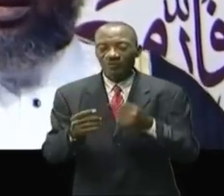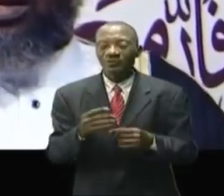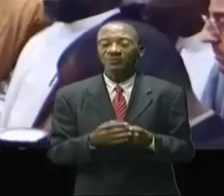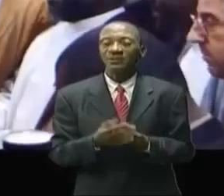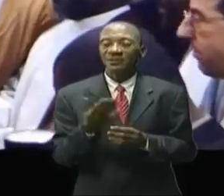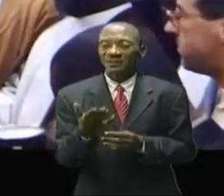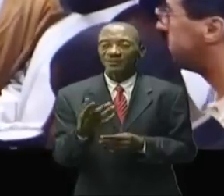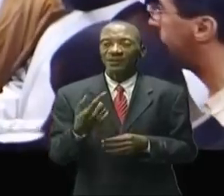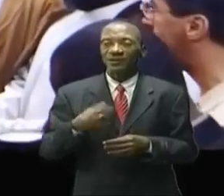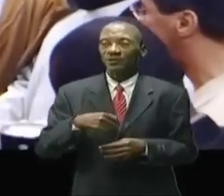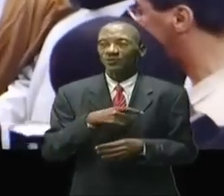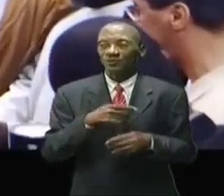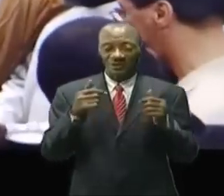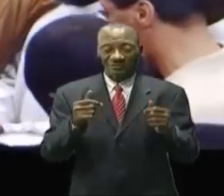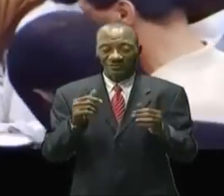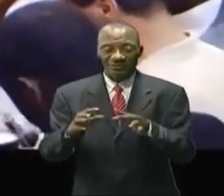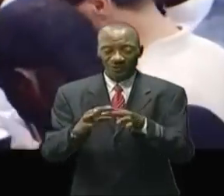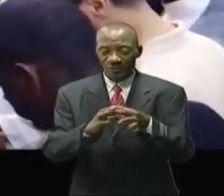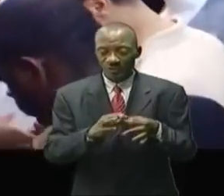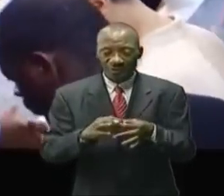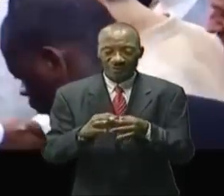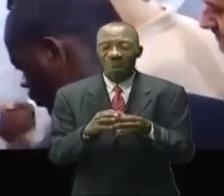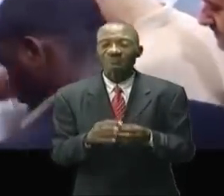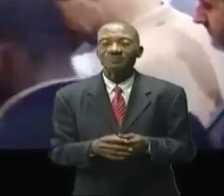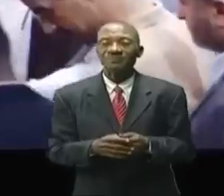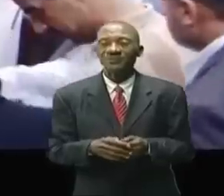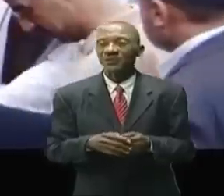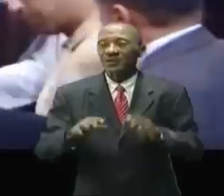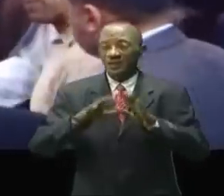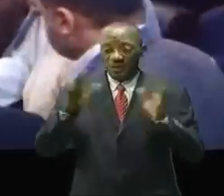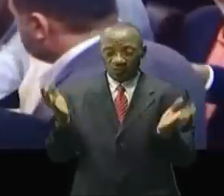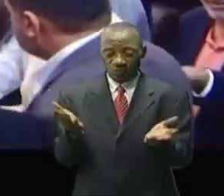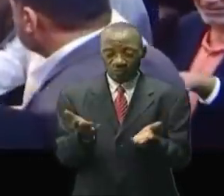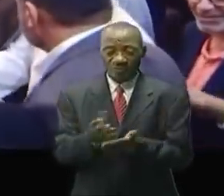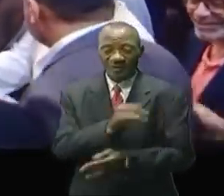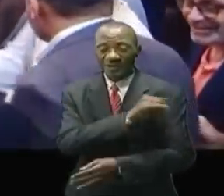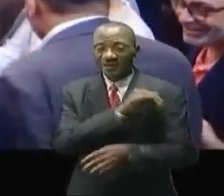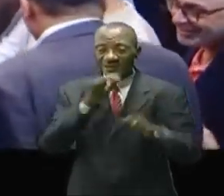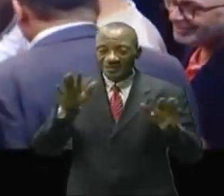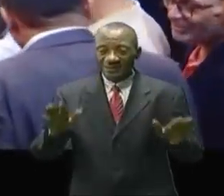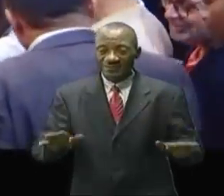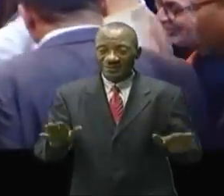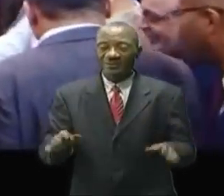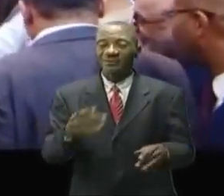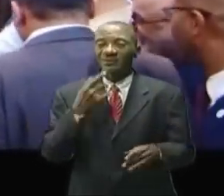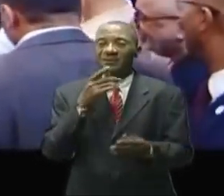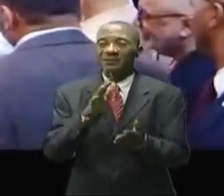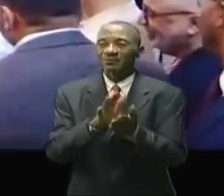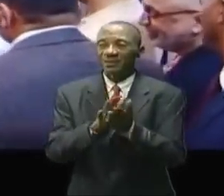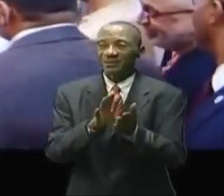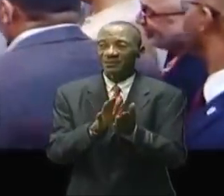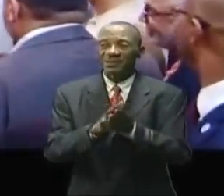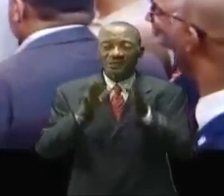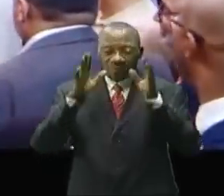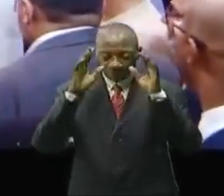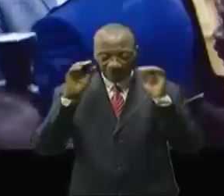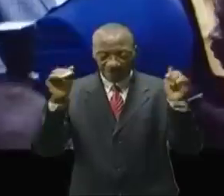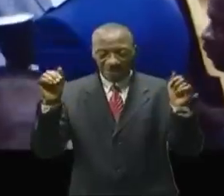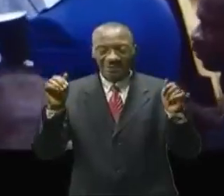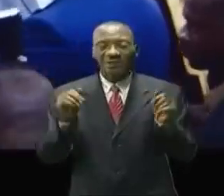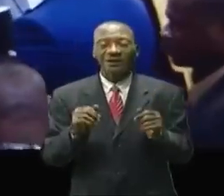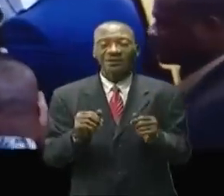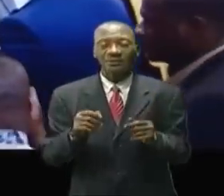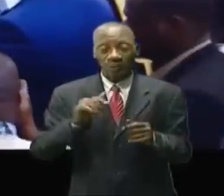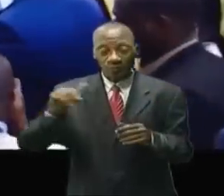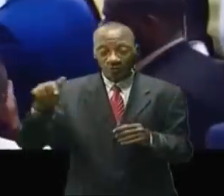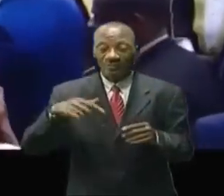chaque année. La communauté islamique a remercié le président de la République pour avoir agi en bon père de la nation pour